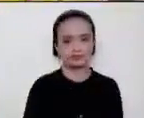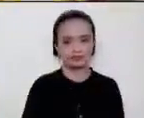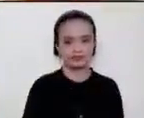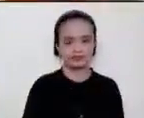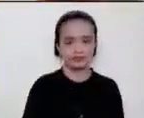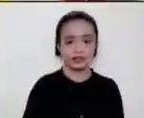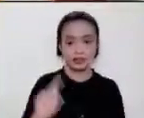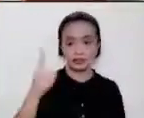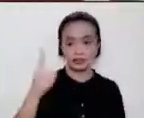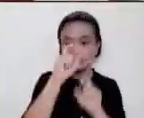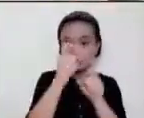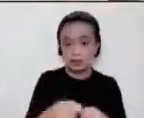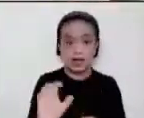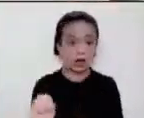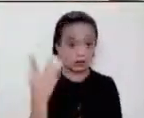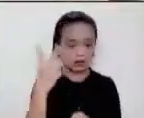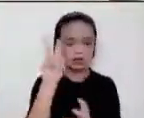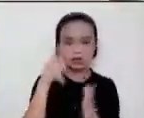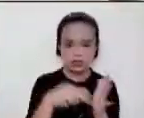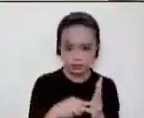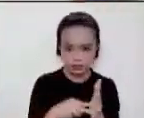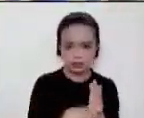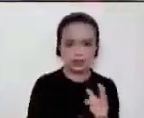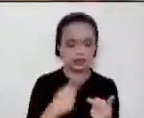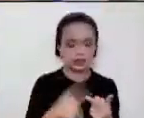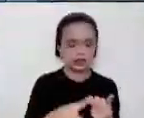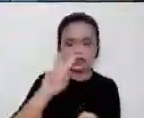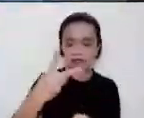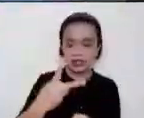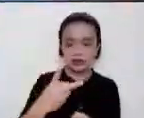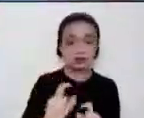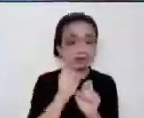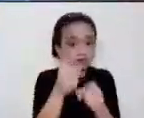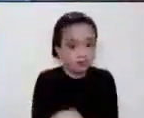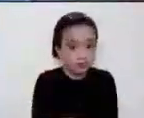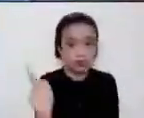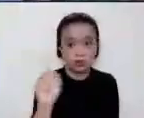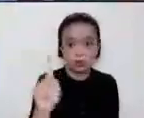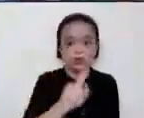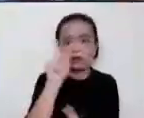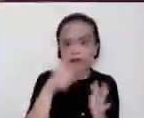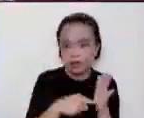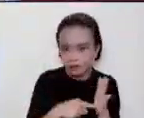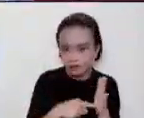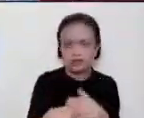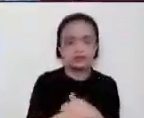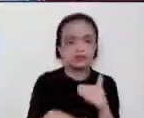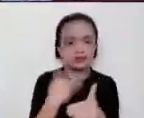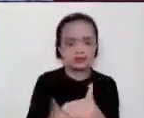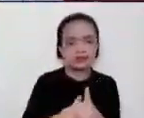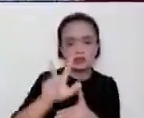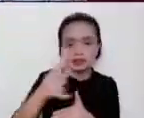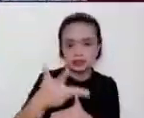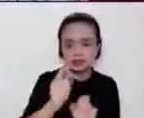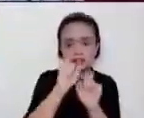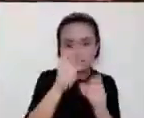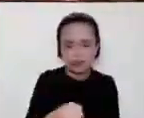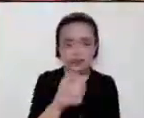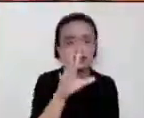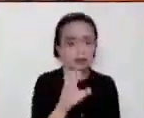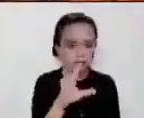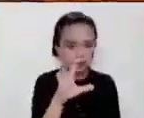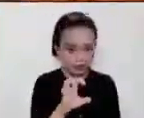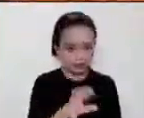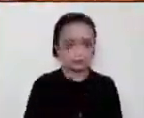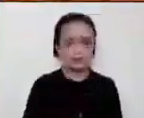is 2,000. Tapos yung second prize is 1,000. Tapos yung third prize, 500.